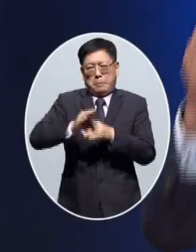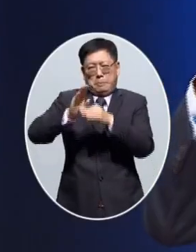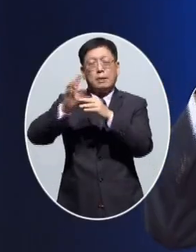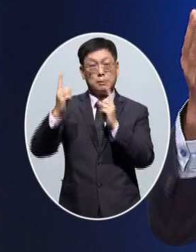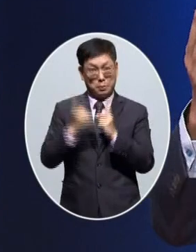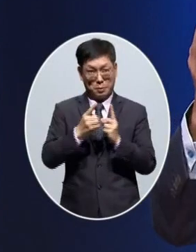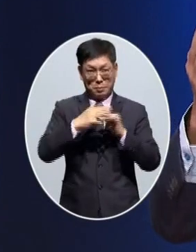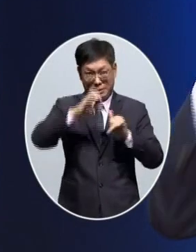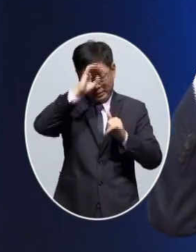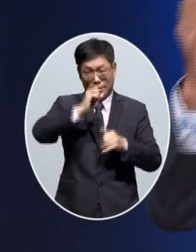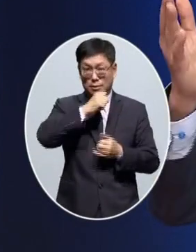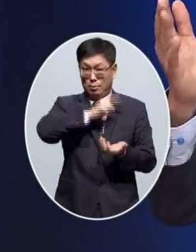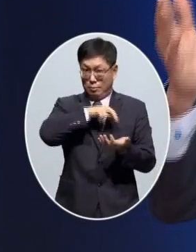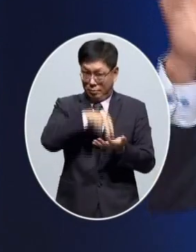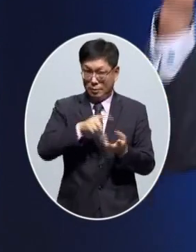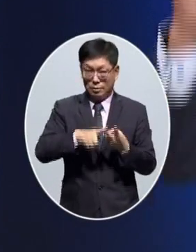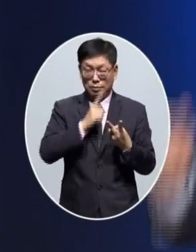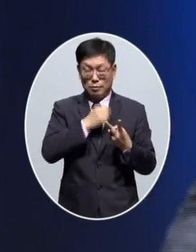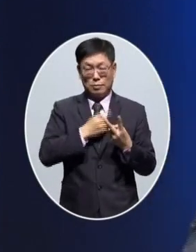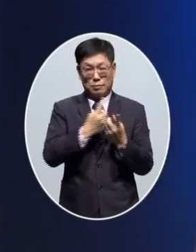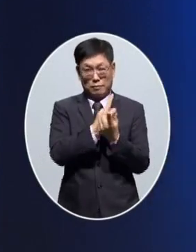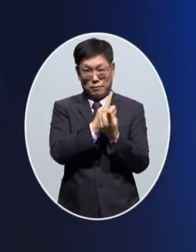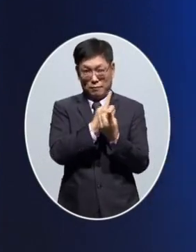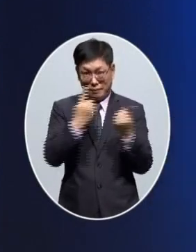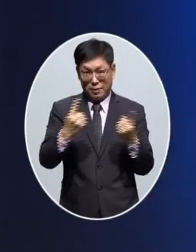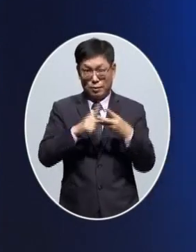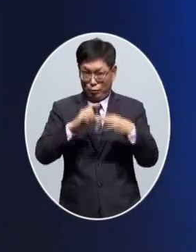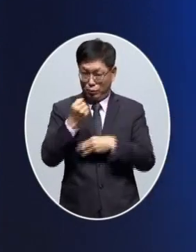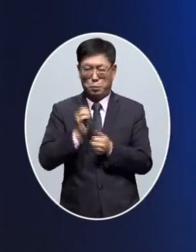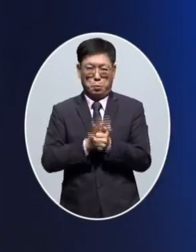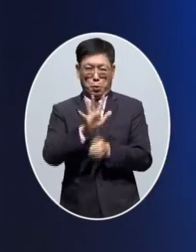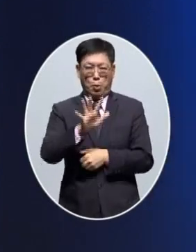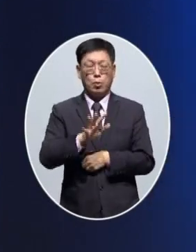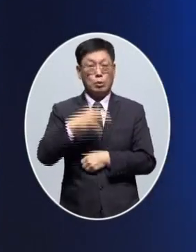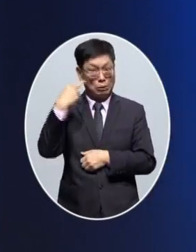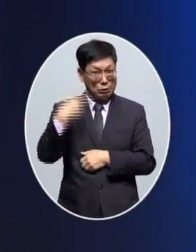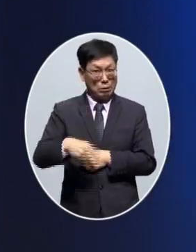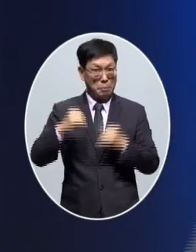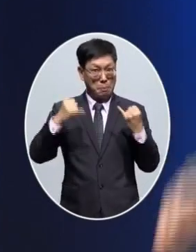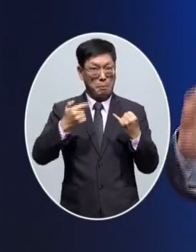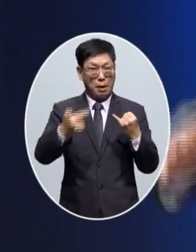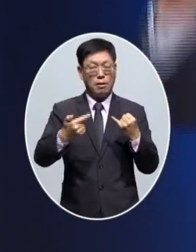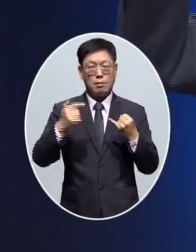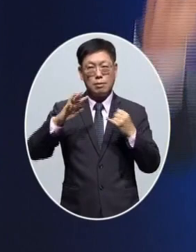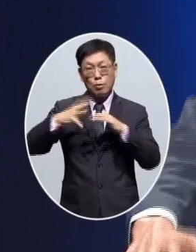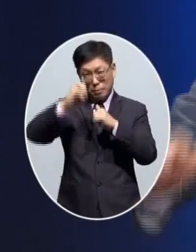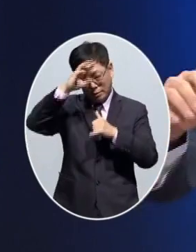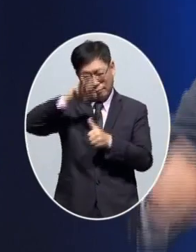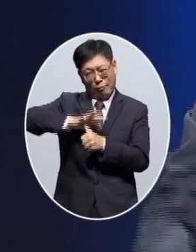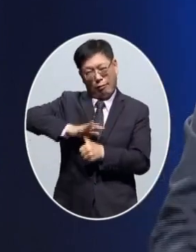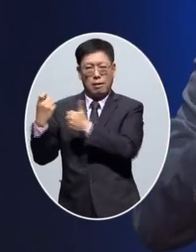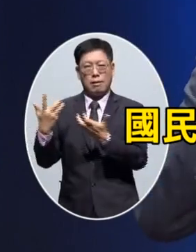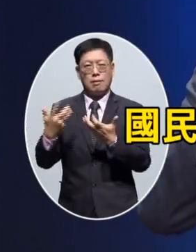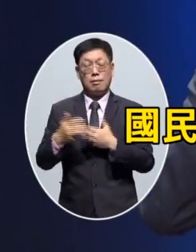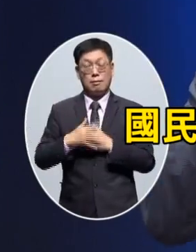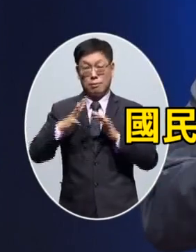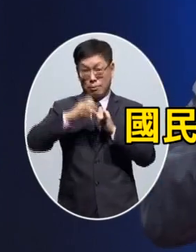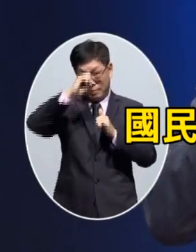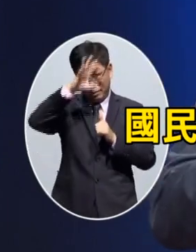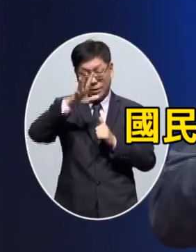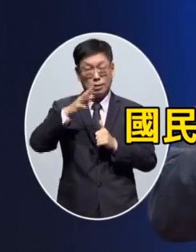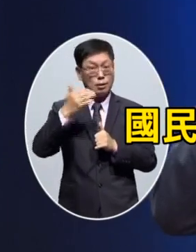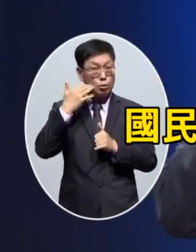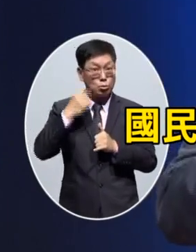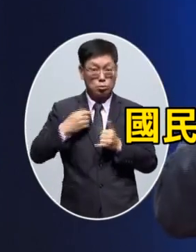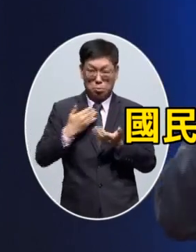得，如果说真的要辩论两岸问题，从我今年呢年初当政策会执